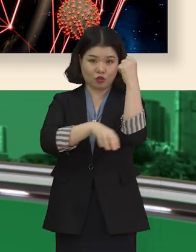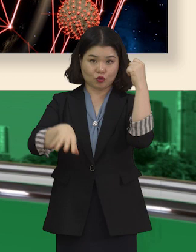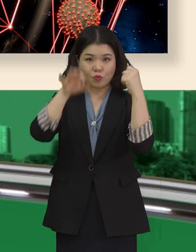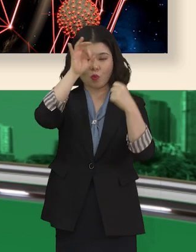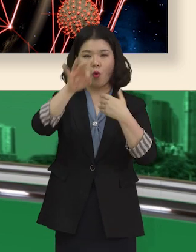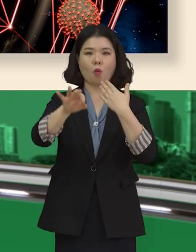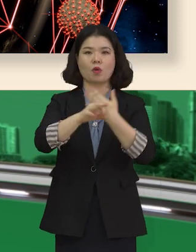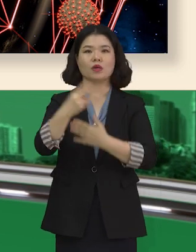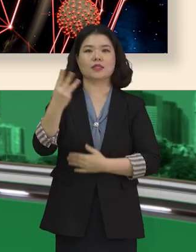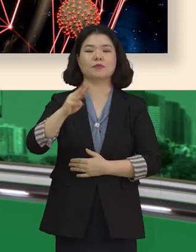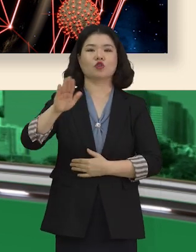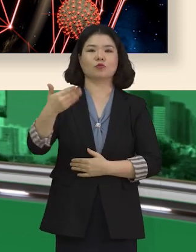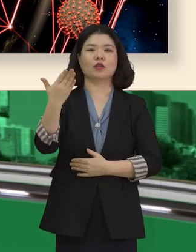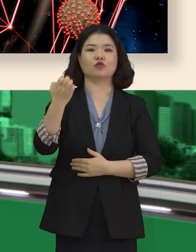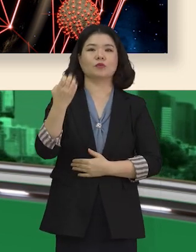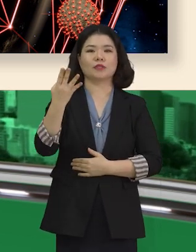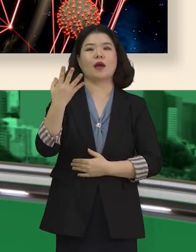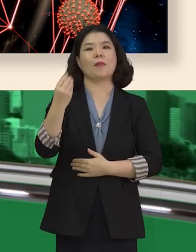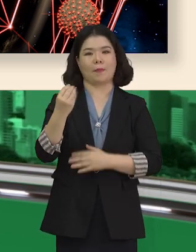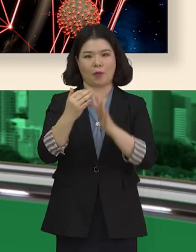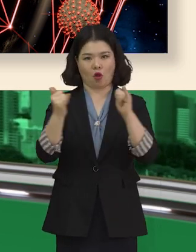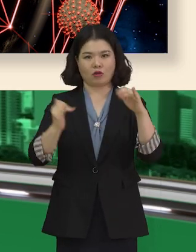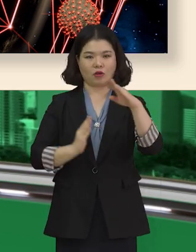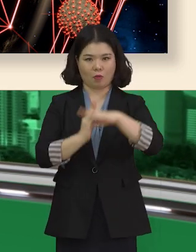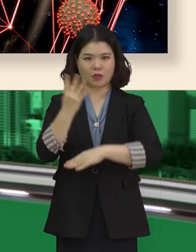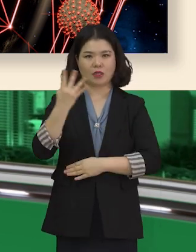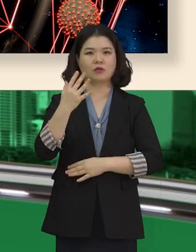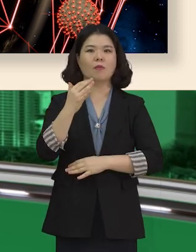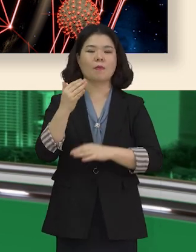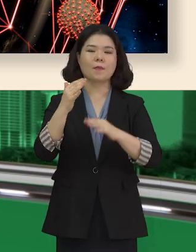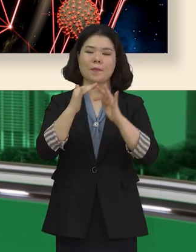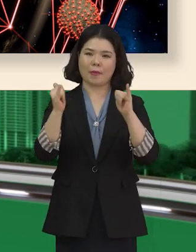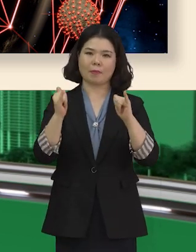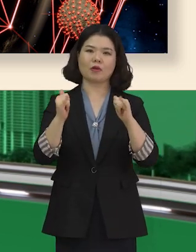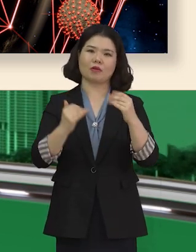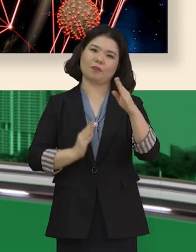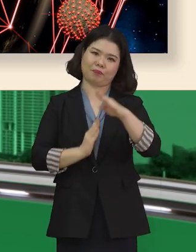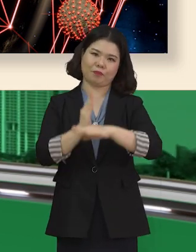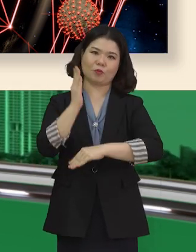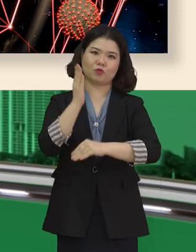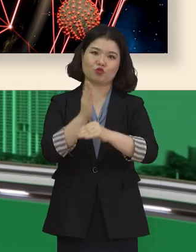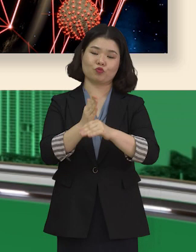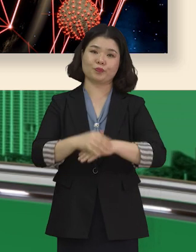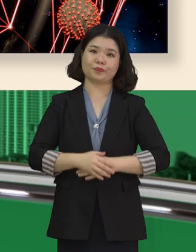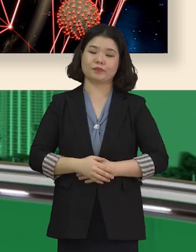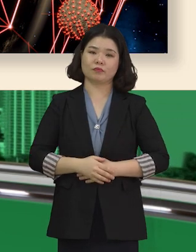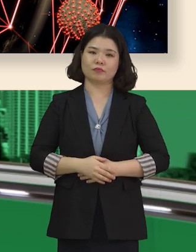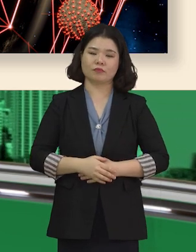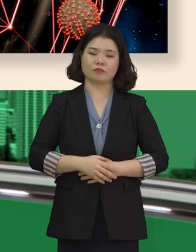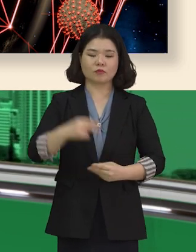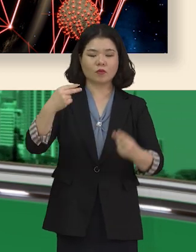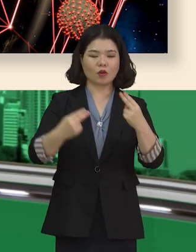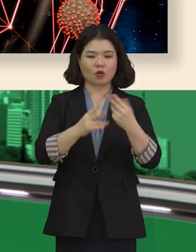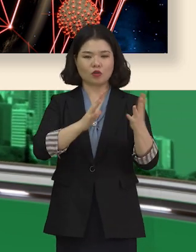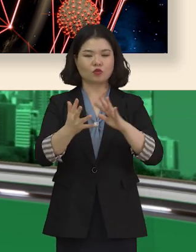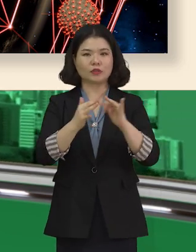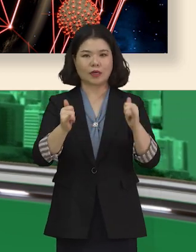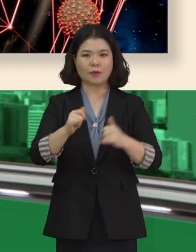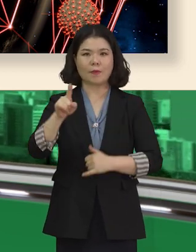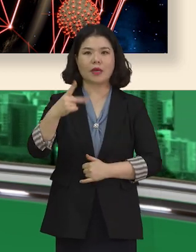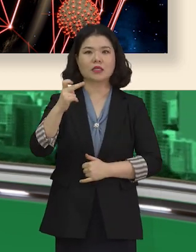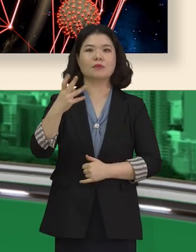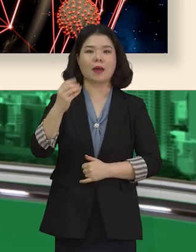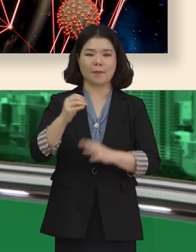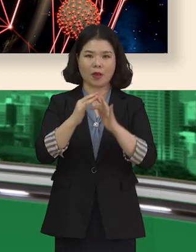기준으로도 3,994만 명으로 4천만 명에 육박하고 있습니다. 누적 사망자는